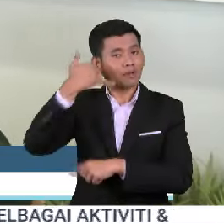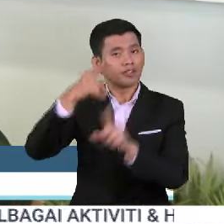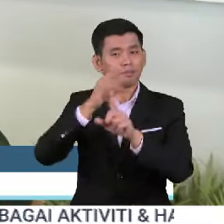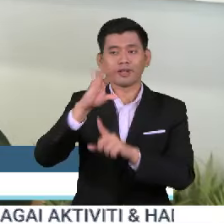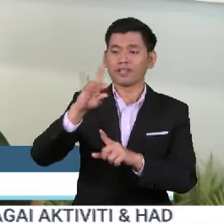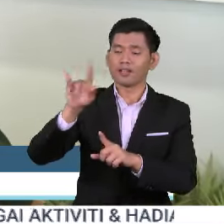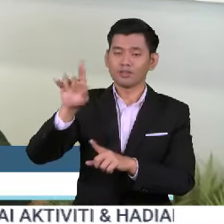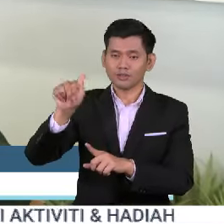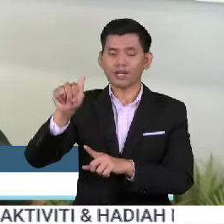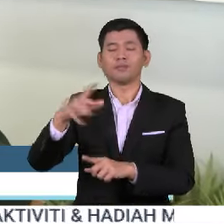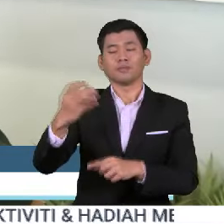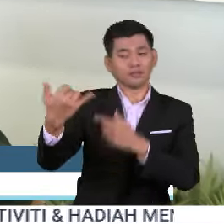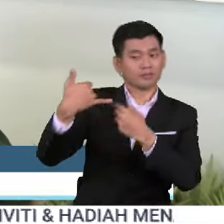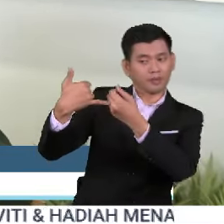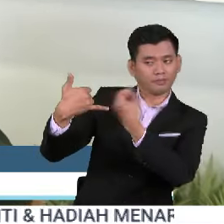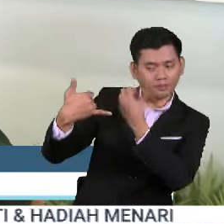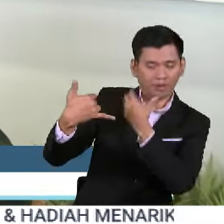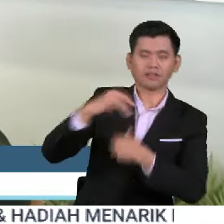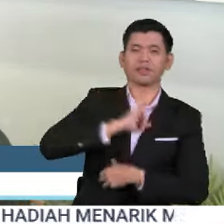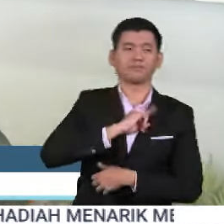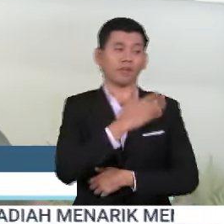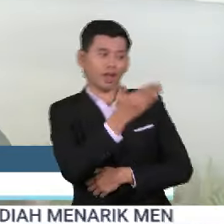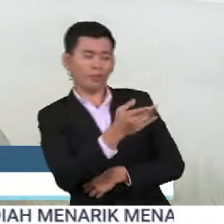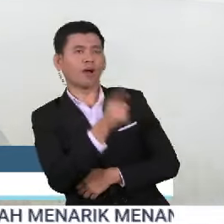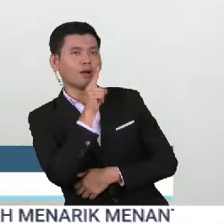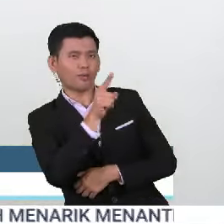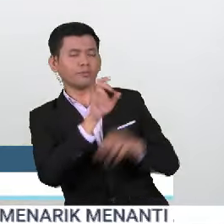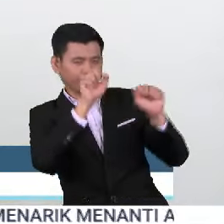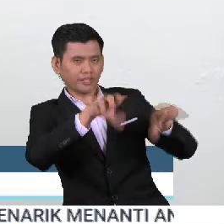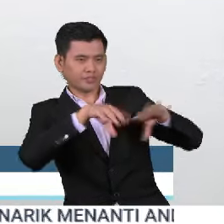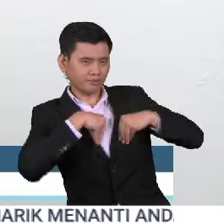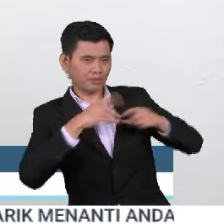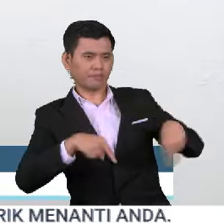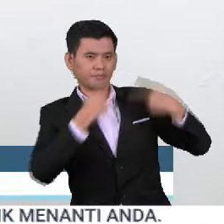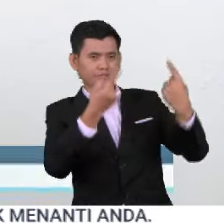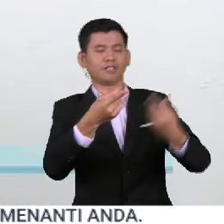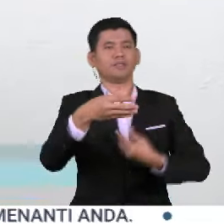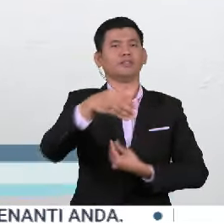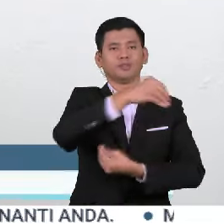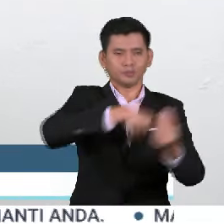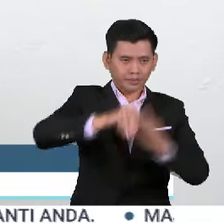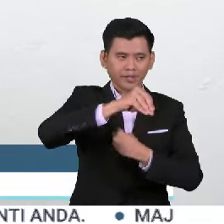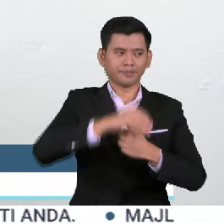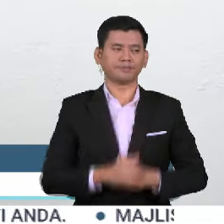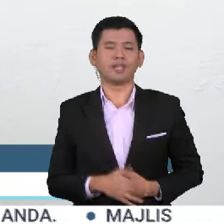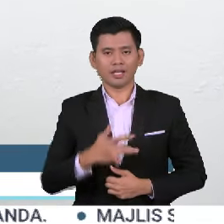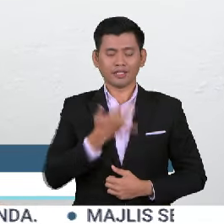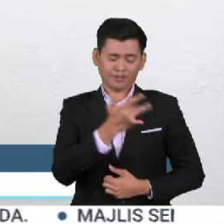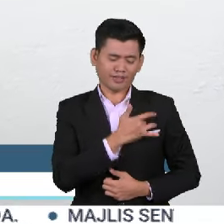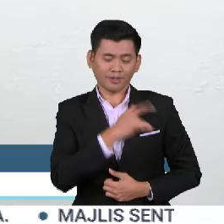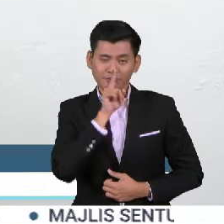Maknanya tuan dah layak lah untuk pergi umrah. Sangat terharulah. Dan yang tak